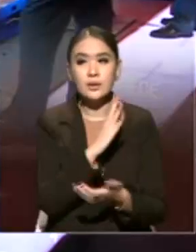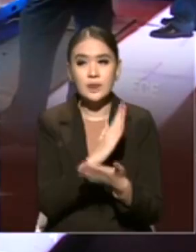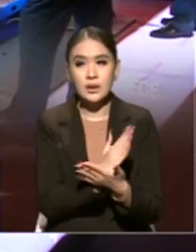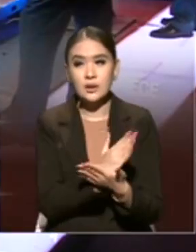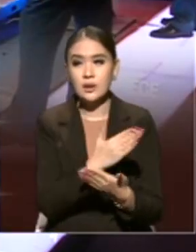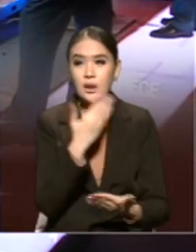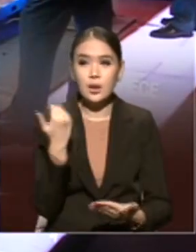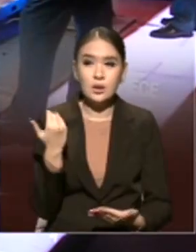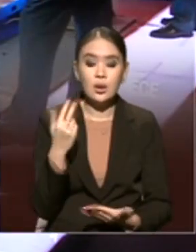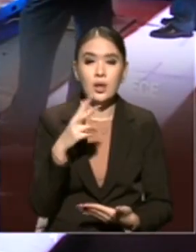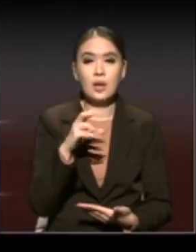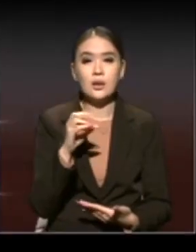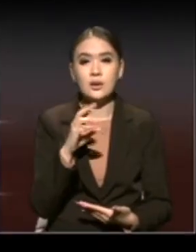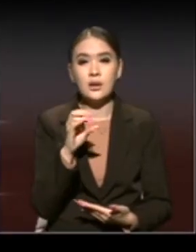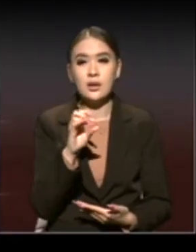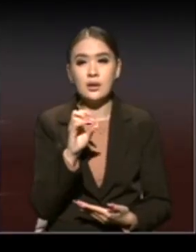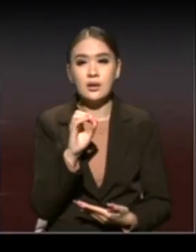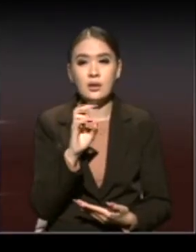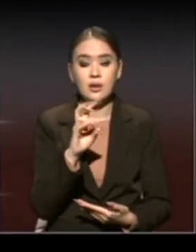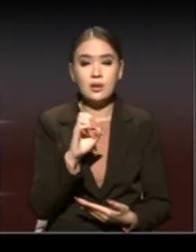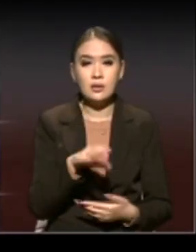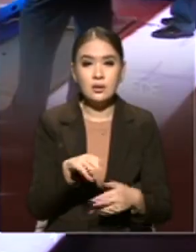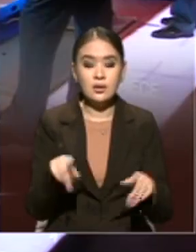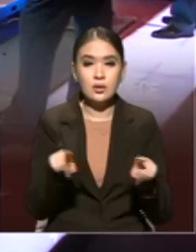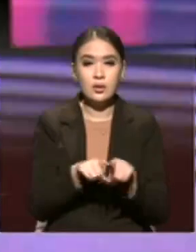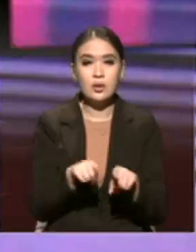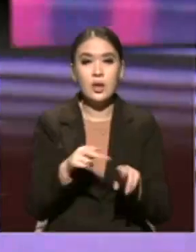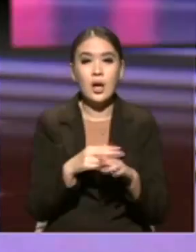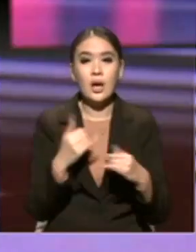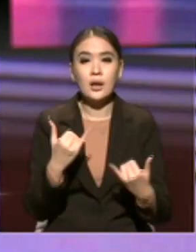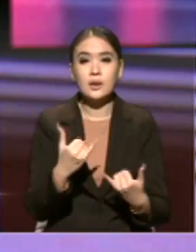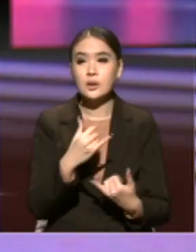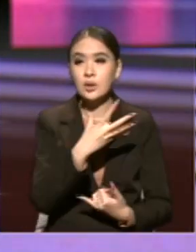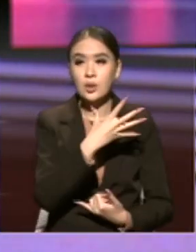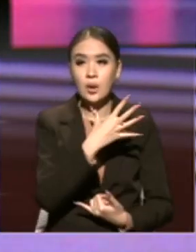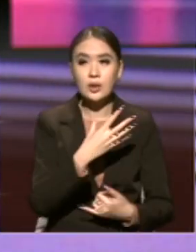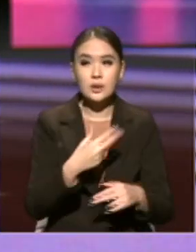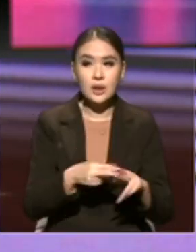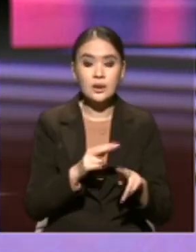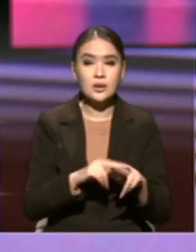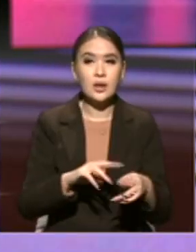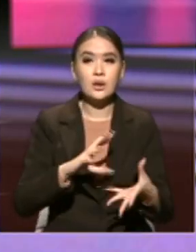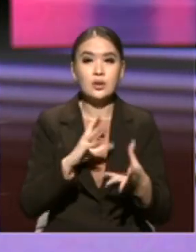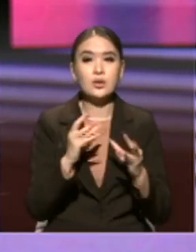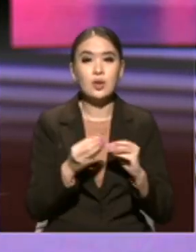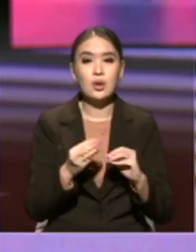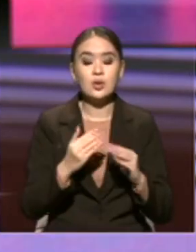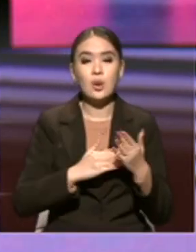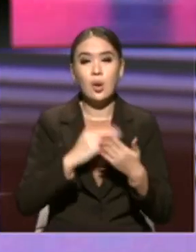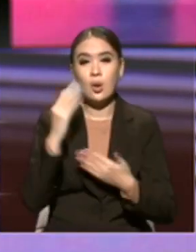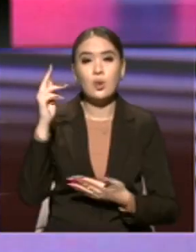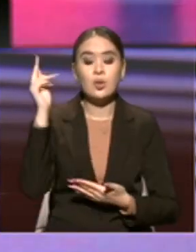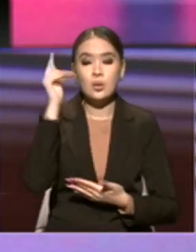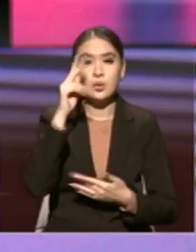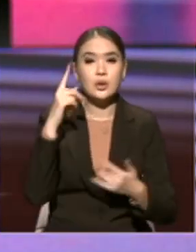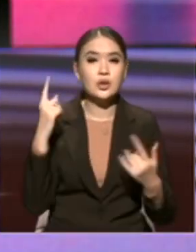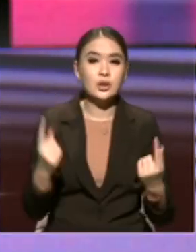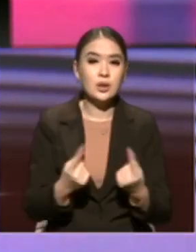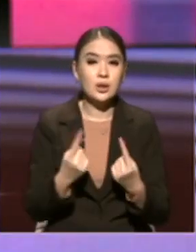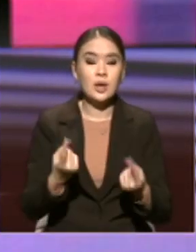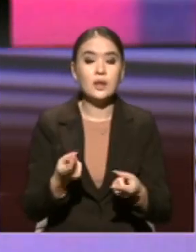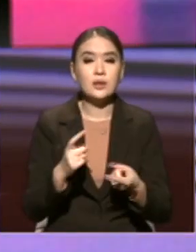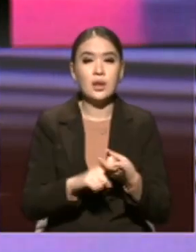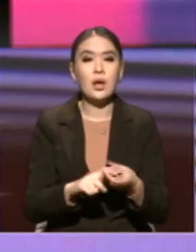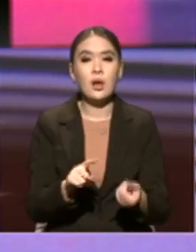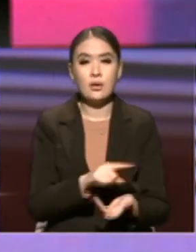былай, біресе былай. Иә, алып шығатын кездер болды. Ал қазіргі уақытта, яғни ол жоғары оқу орнына түсу осы жеңілдікпен тиісті